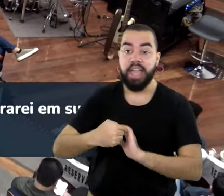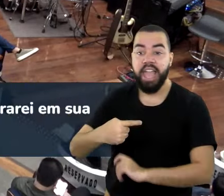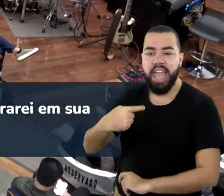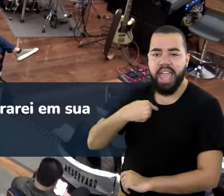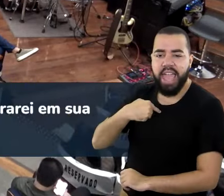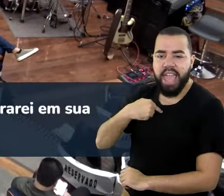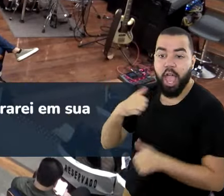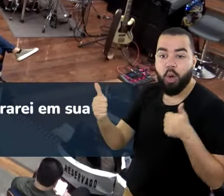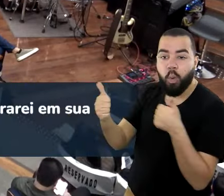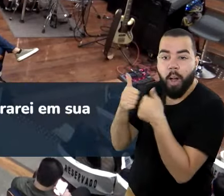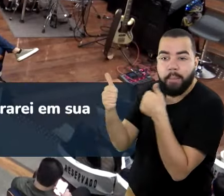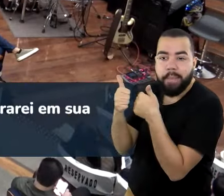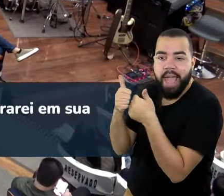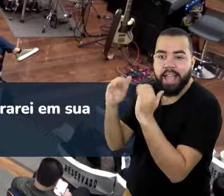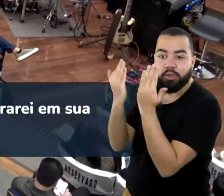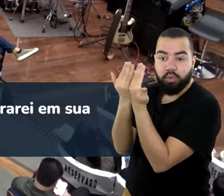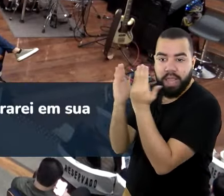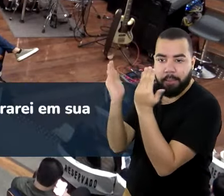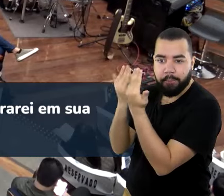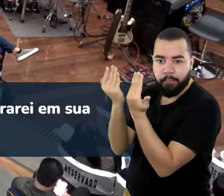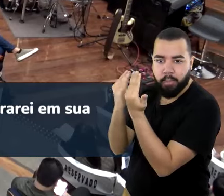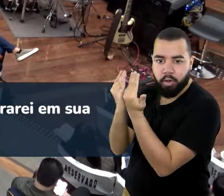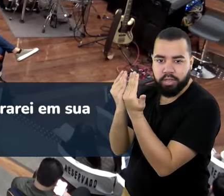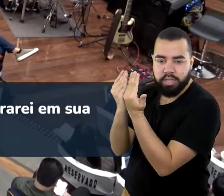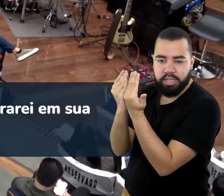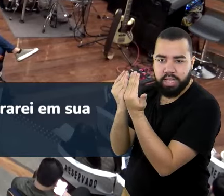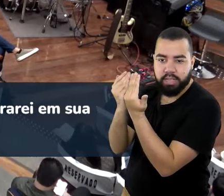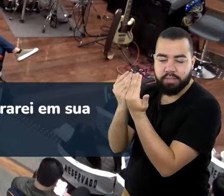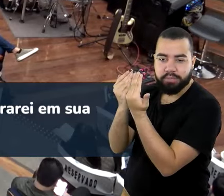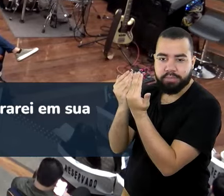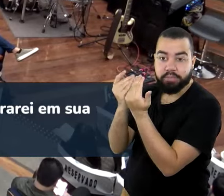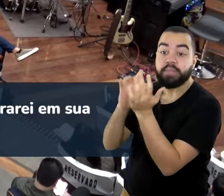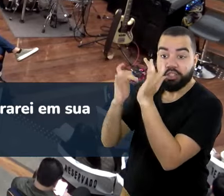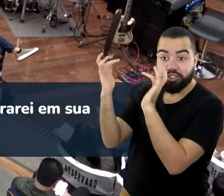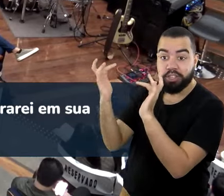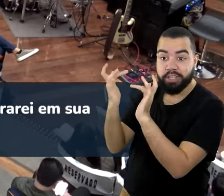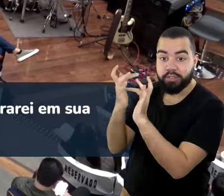그는 나와 더불어 먹으리라. Leiam todos juntos 1, 2, 3 e.